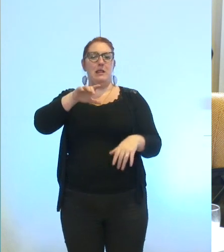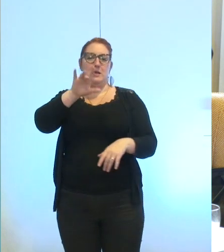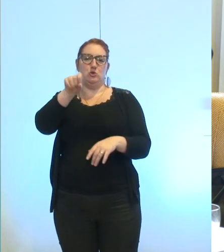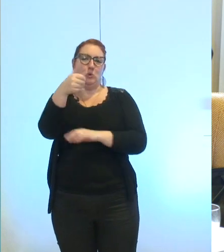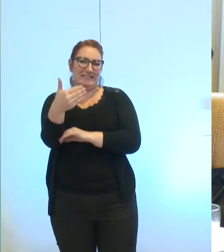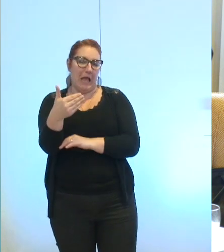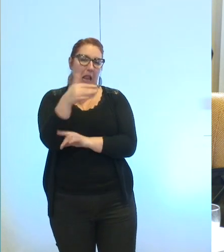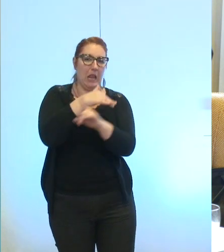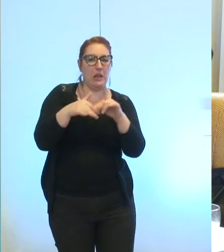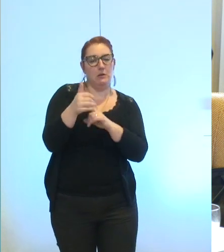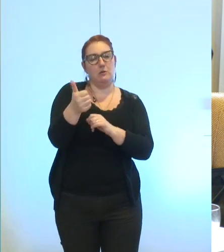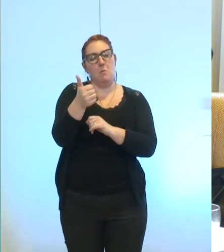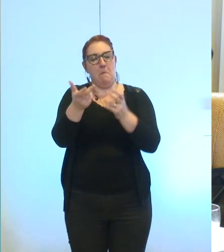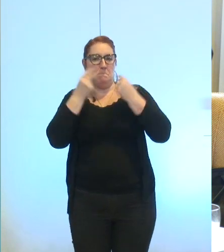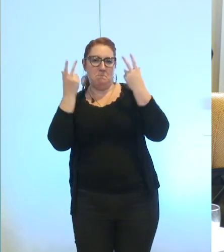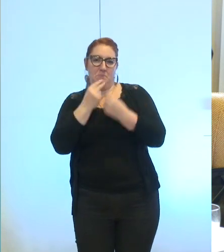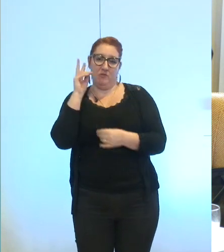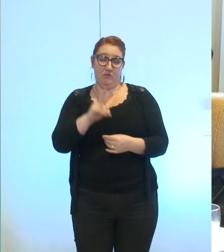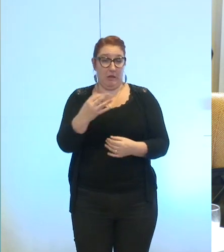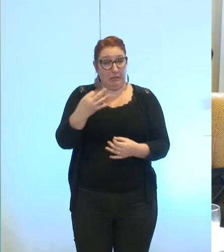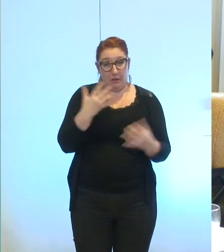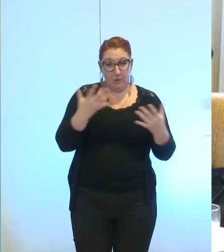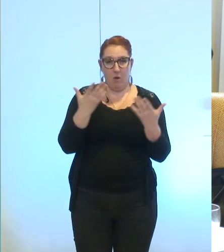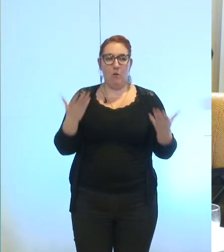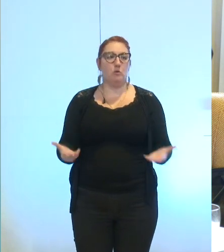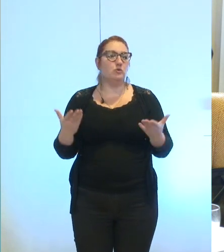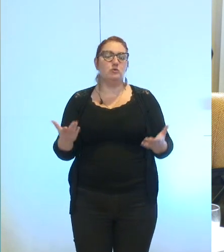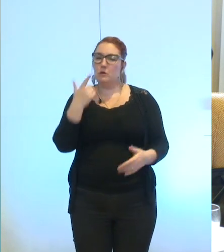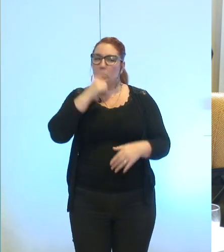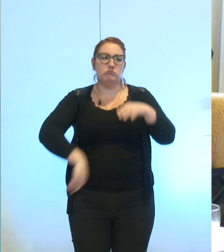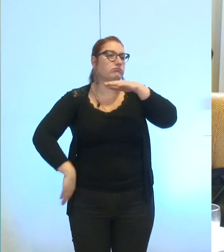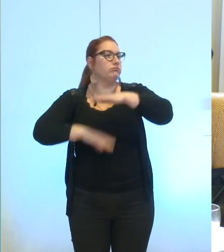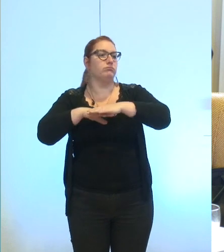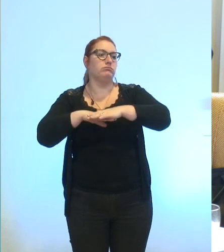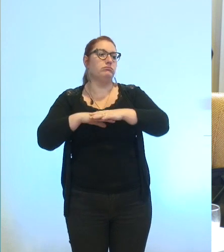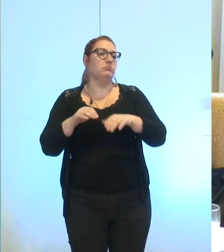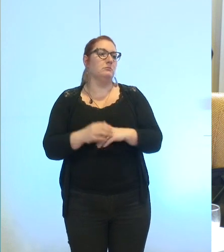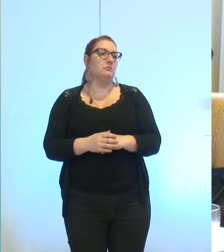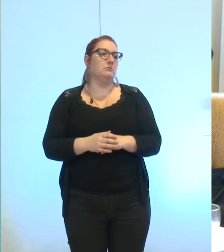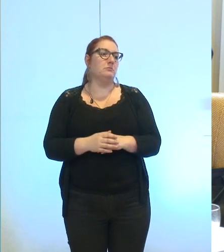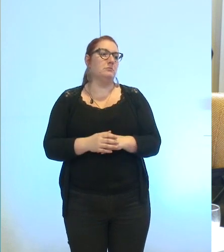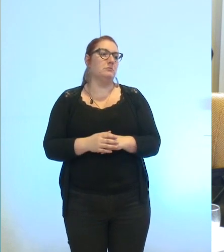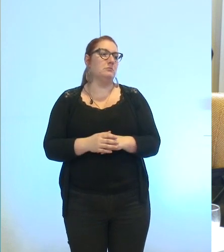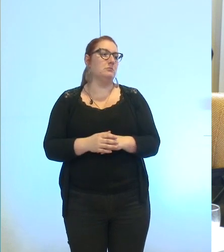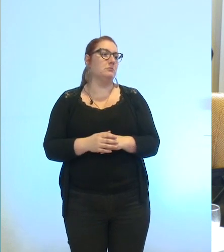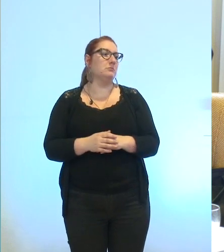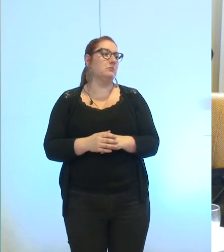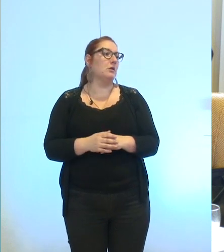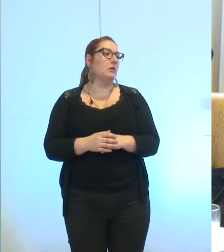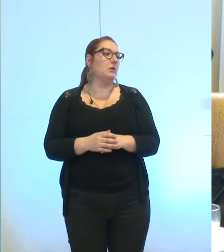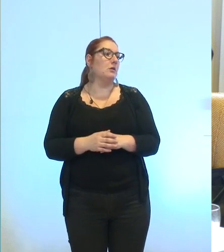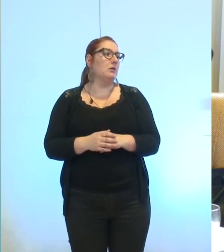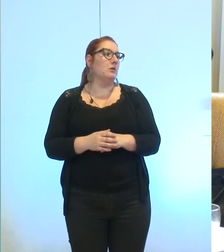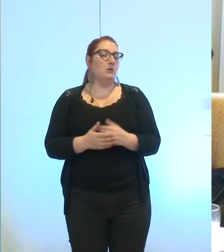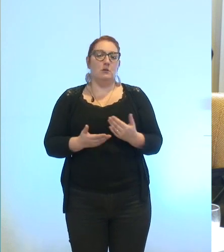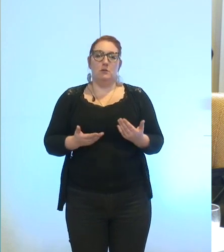très clairement dit qu'aujourd'hui nous étions à un point de quasi non retour ils citaent notamment l'excess l'excessif difficulté qui est